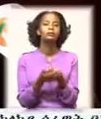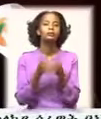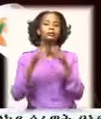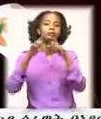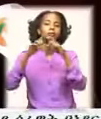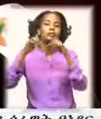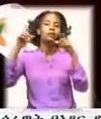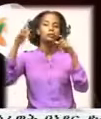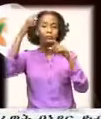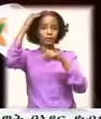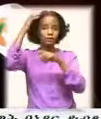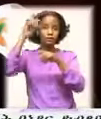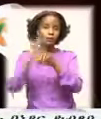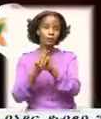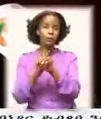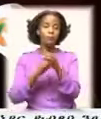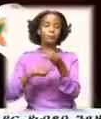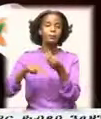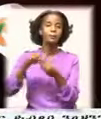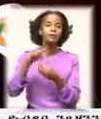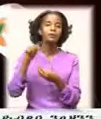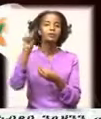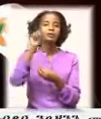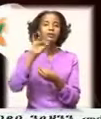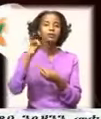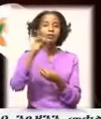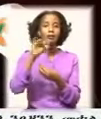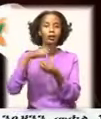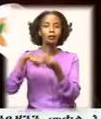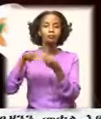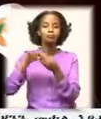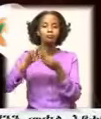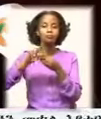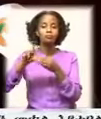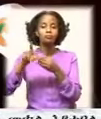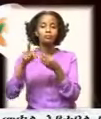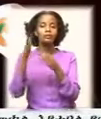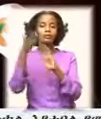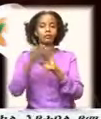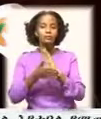የትላልቅ መንግስት ተቋማት አካባቢ፣ ቴሌ አካባቢ ስርቆቶችን ለመፈጸም